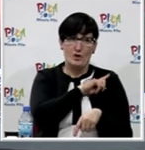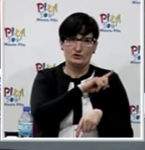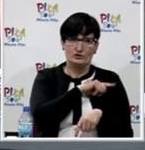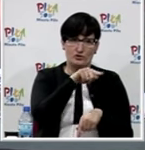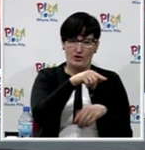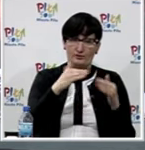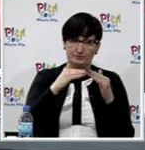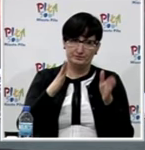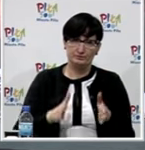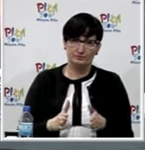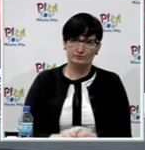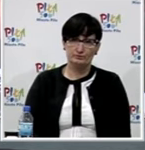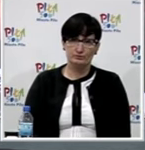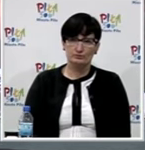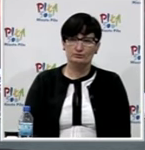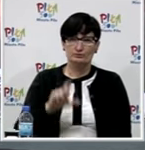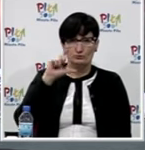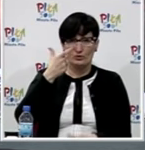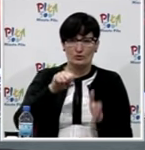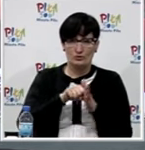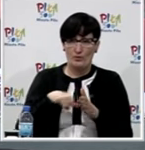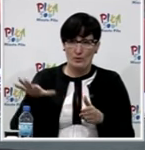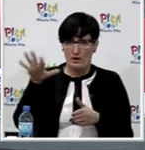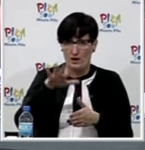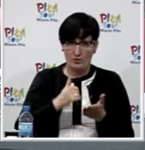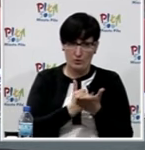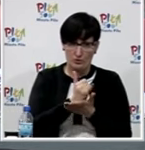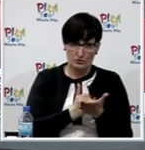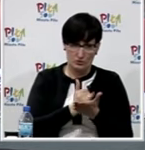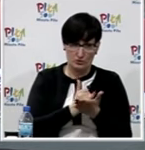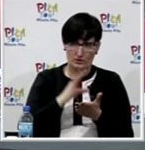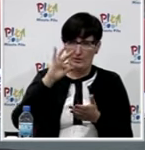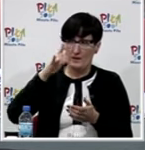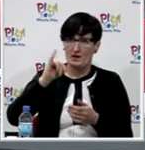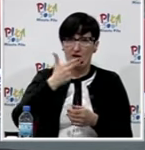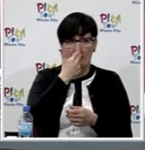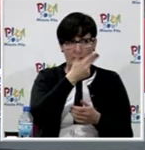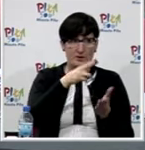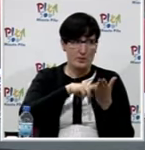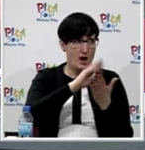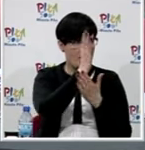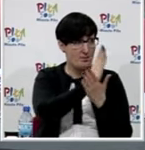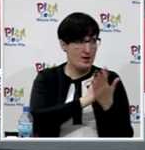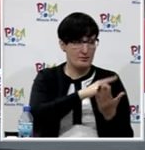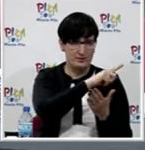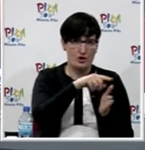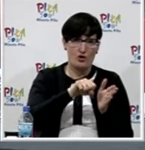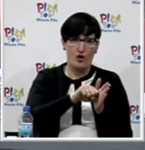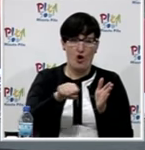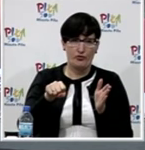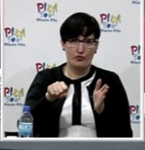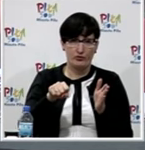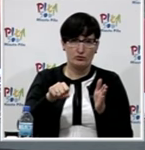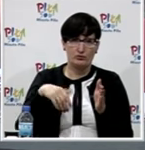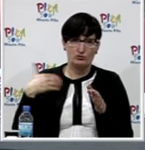posesji. Co do terenu usługowego, faktycznie tak jak widać na załączonej mapie, od strony południowej